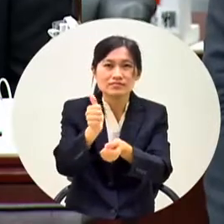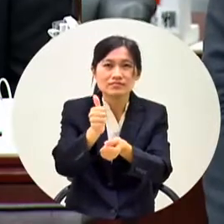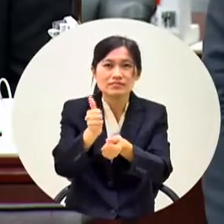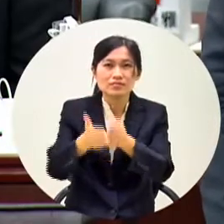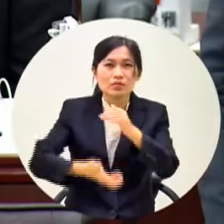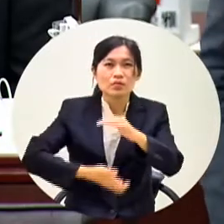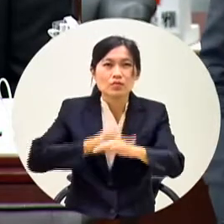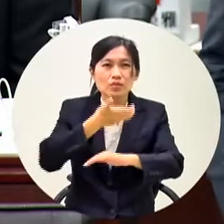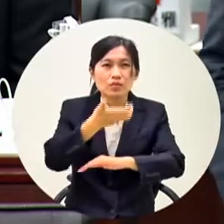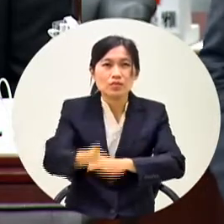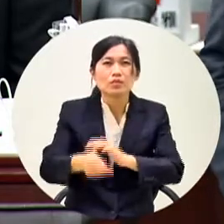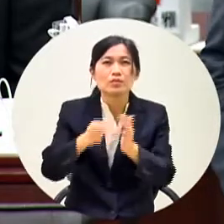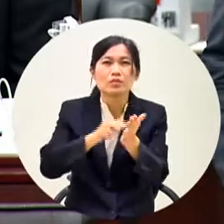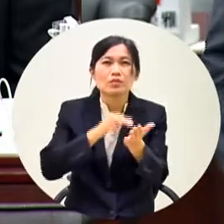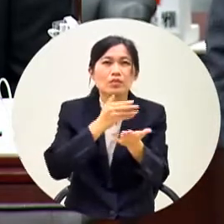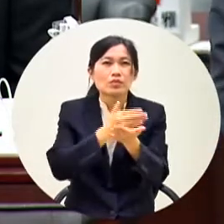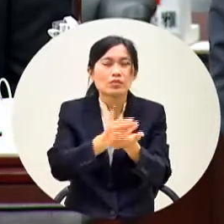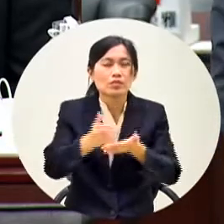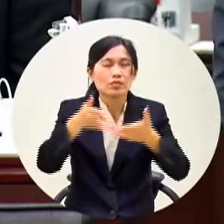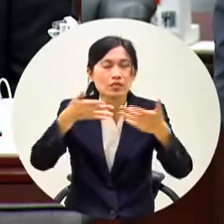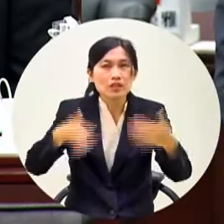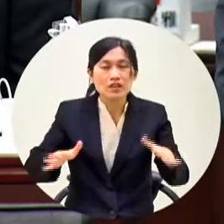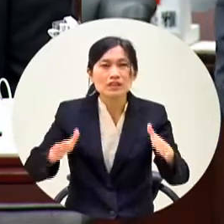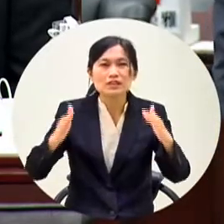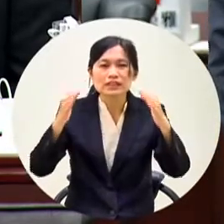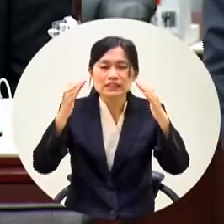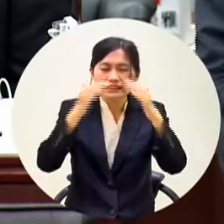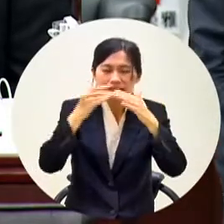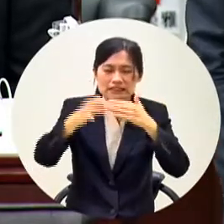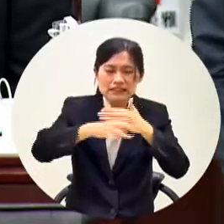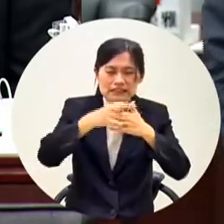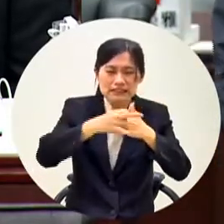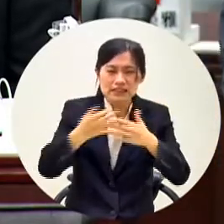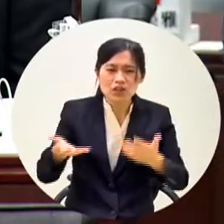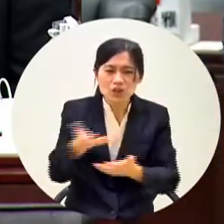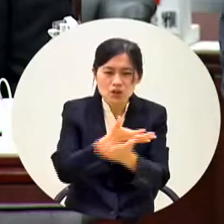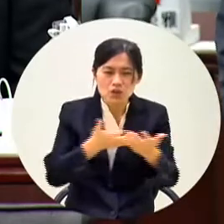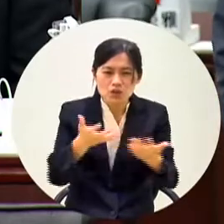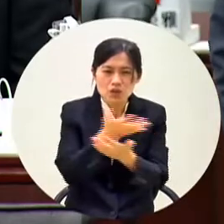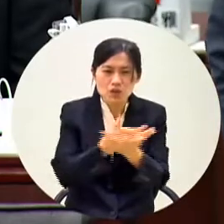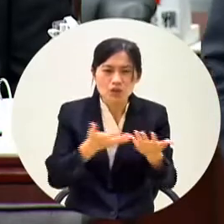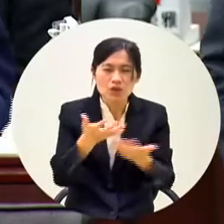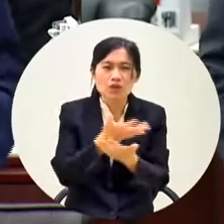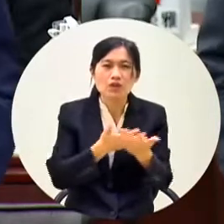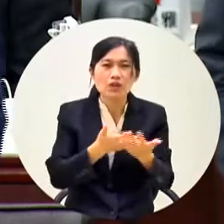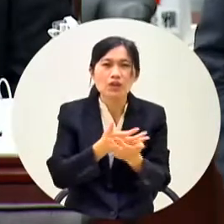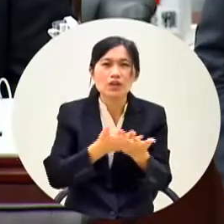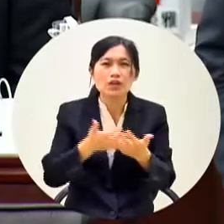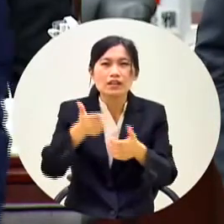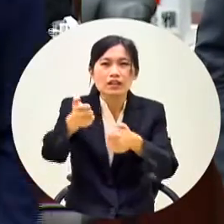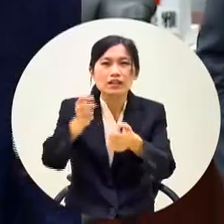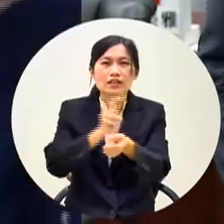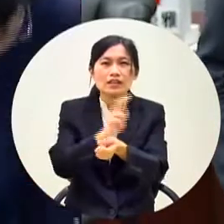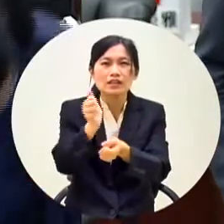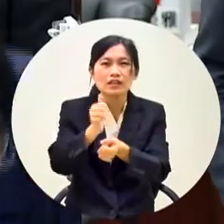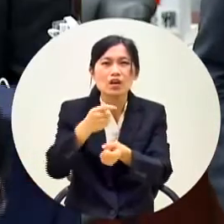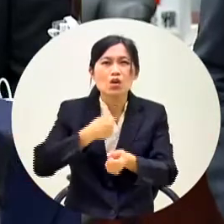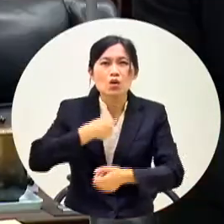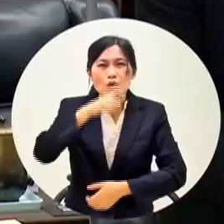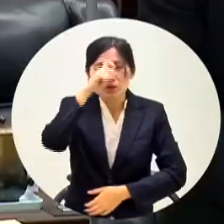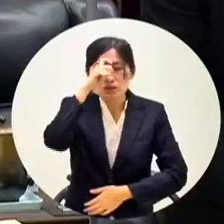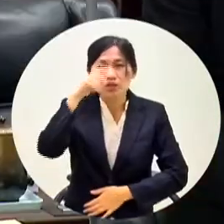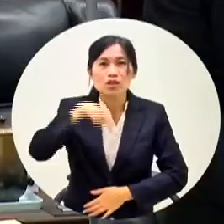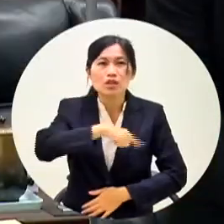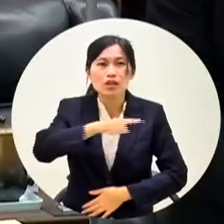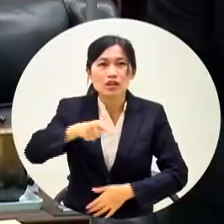来解决了我们很多在跟家属之间沟通的这些问题，也非常谢谢林议员。 好，谢谢市长。我希望我们整个